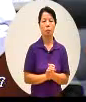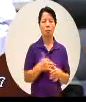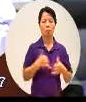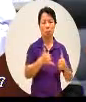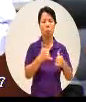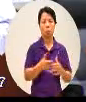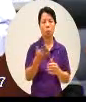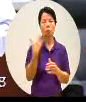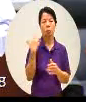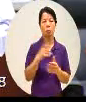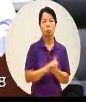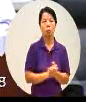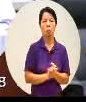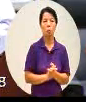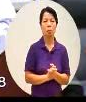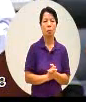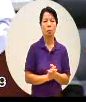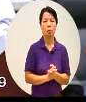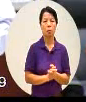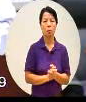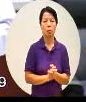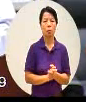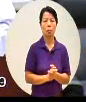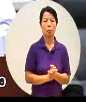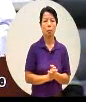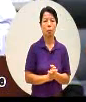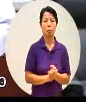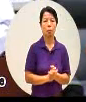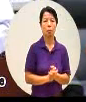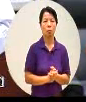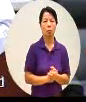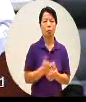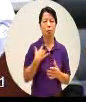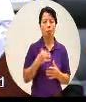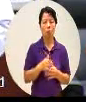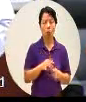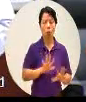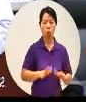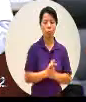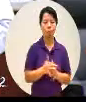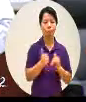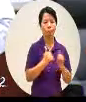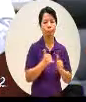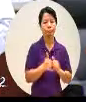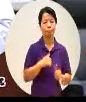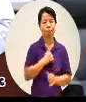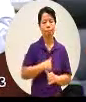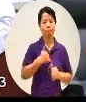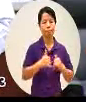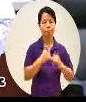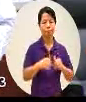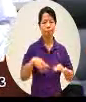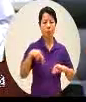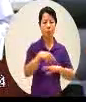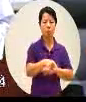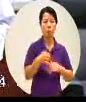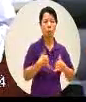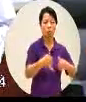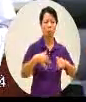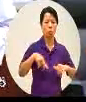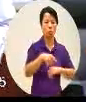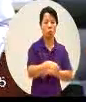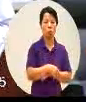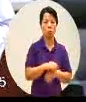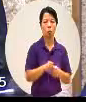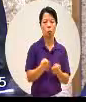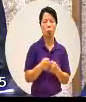人啊，永春咧做迄路，唔得开惊歹路，结果阮进做沈阳百姓啊咧惊歹路。 啊，真正义大二路哦，它真的是要做一个